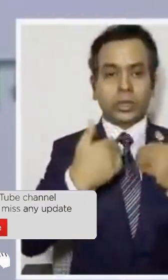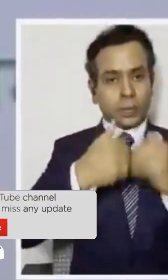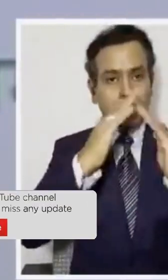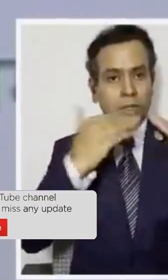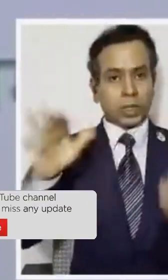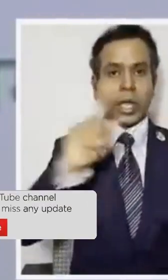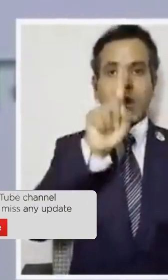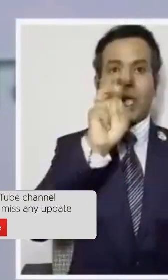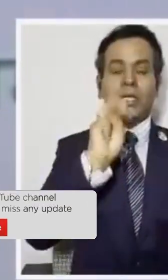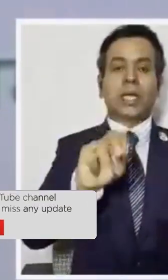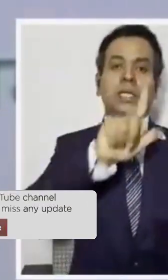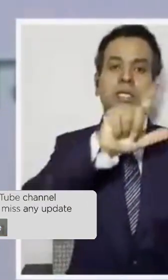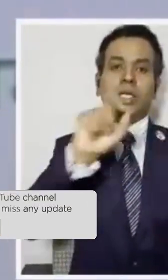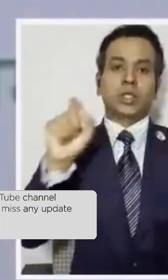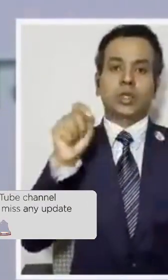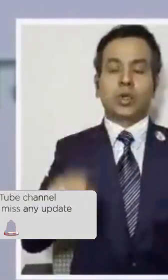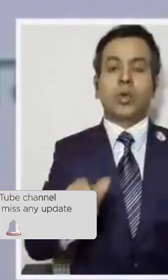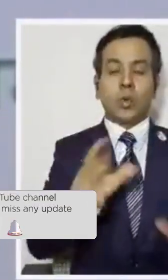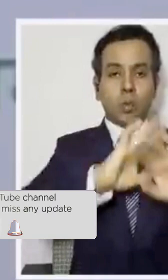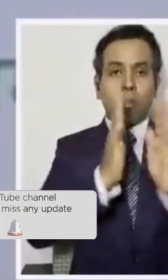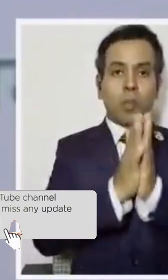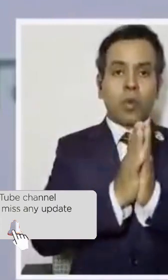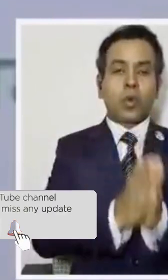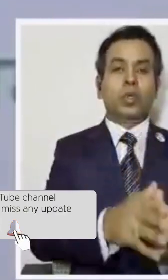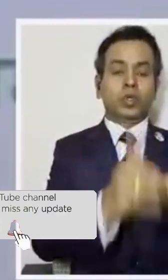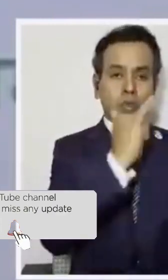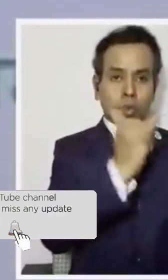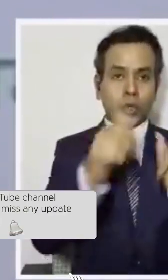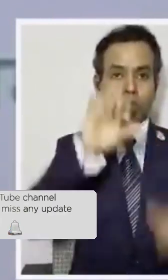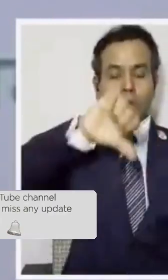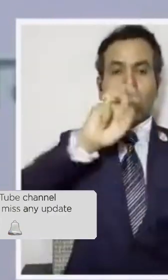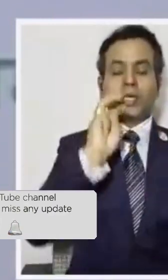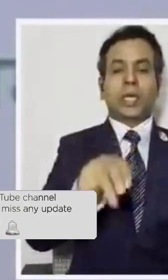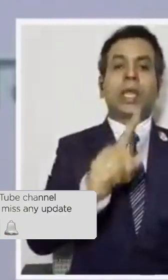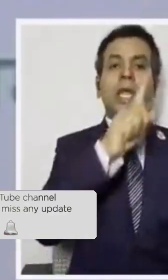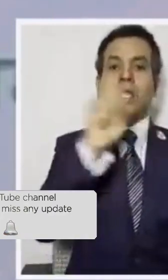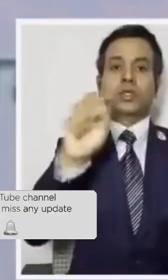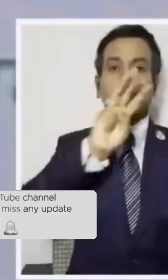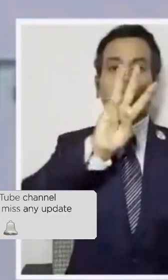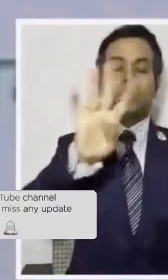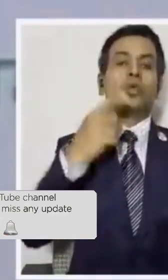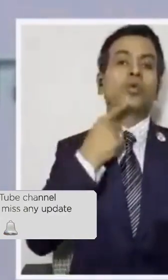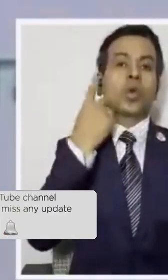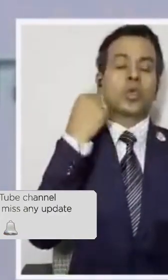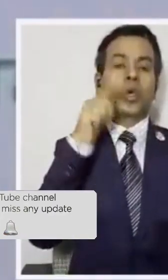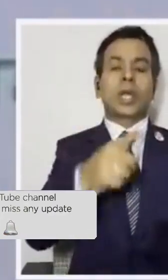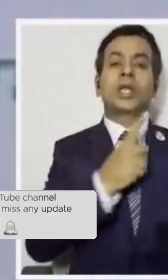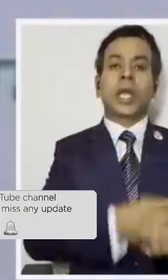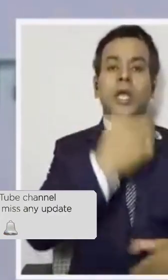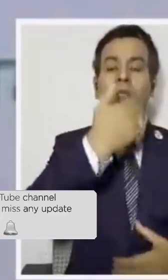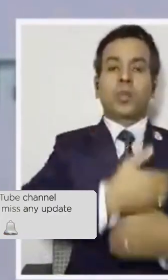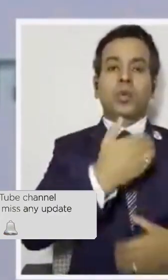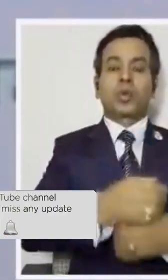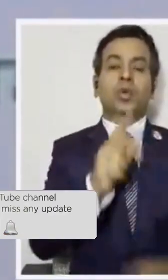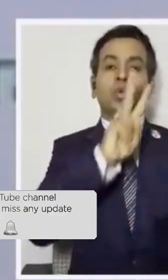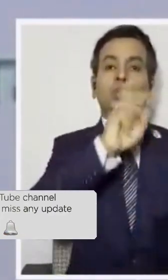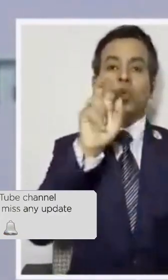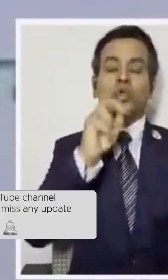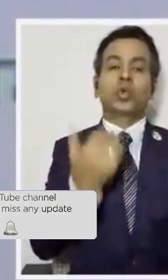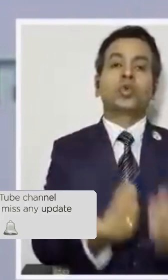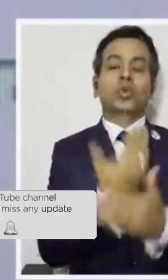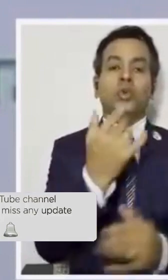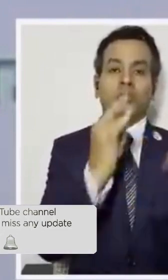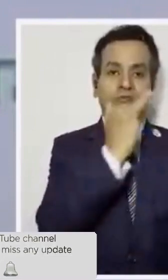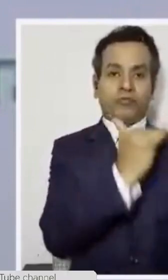9,134 এবং গত 24 ঘন্টায় ঢাকা মহানগরীতে 200টি আইসোলেশন সংখ্যা বেড়েছে। এছাড়াও প্রস্তুত